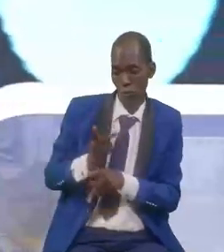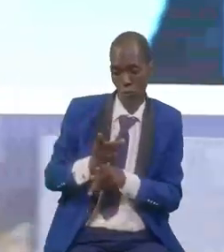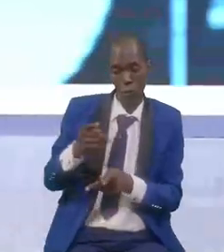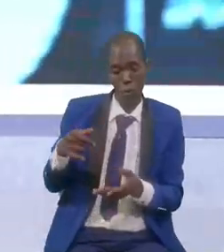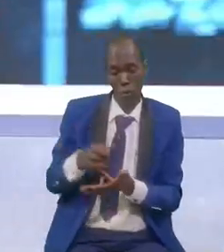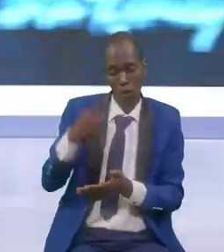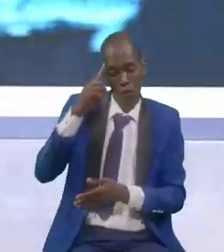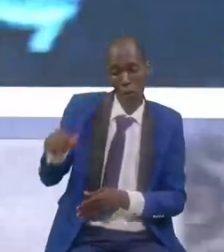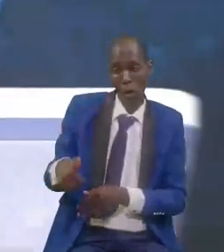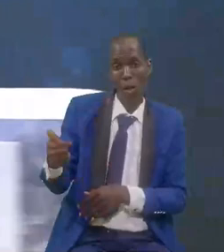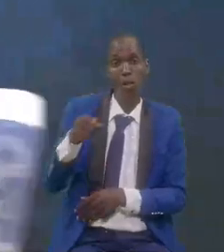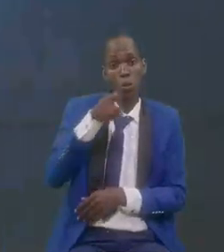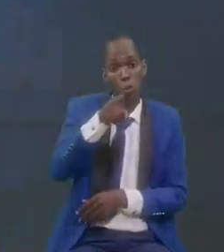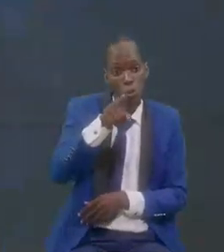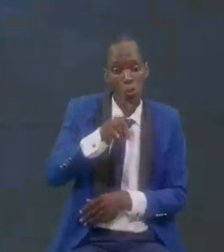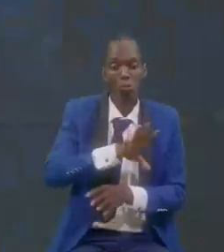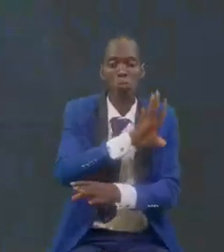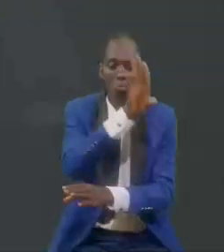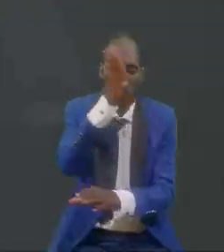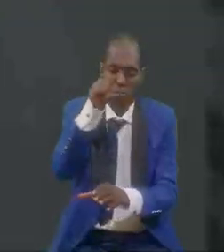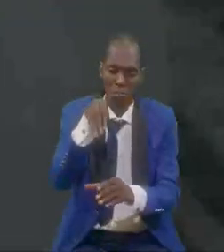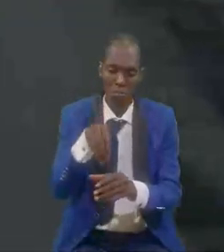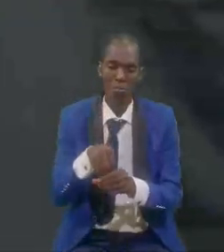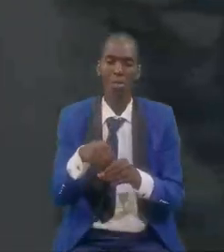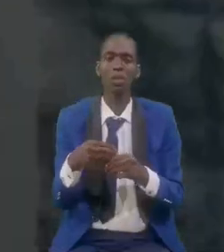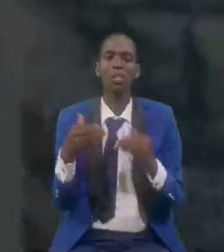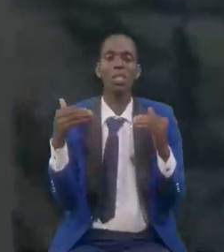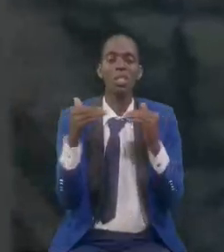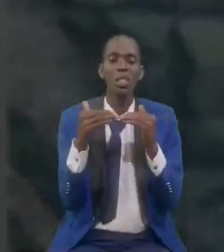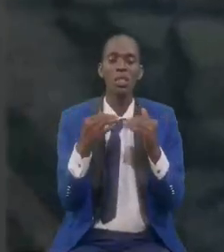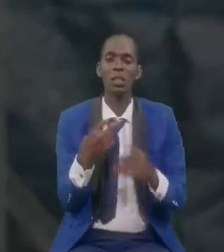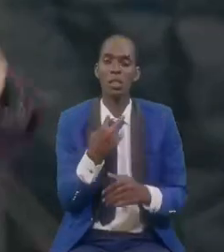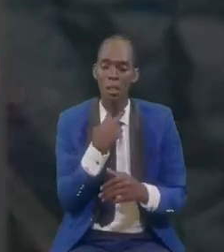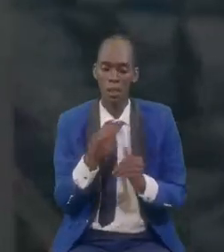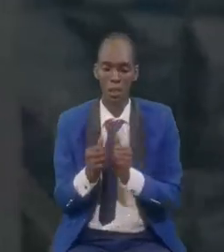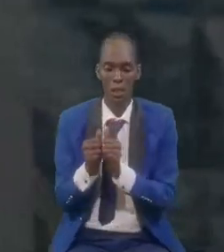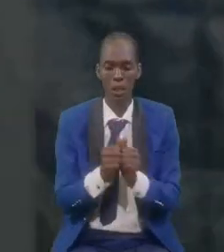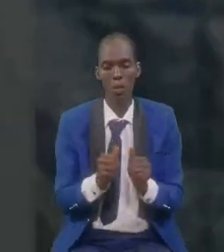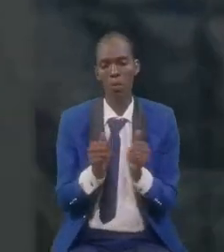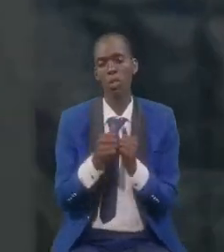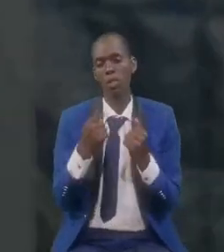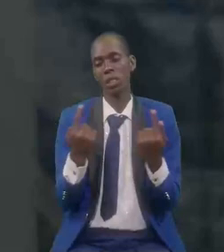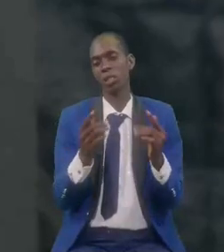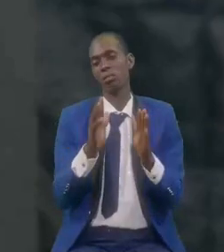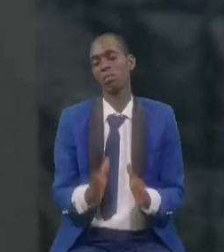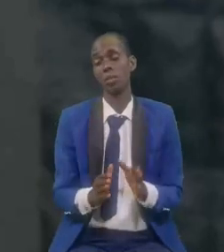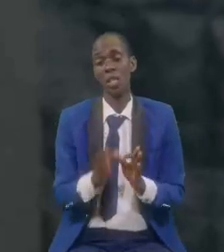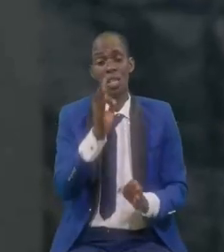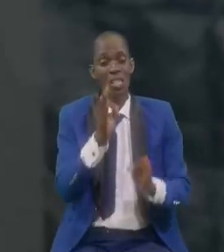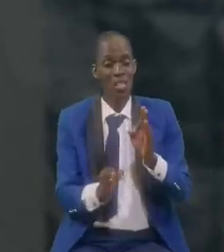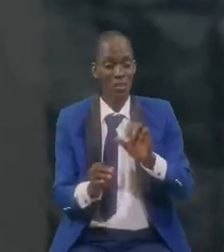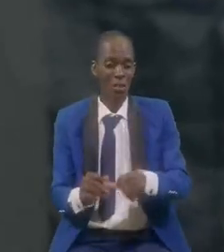tu es sous un joug étranger avec les infidèles, si